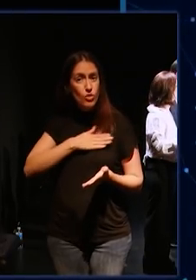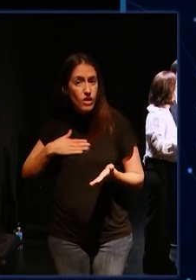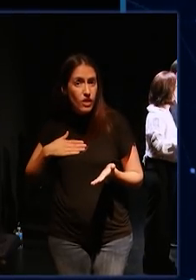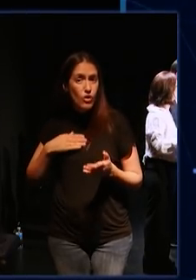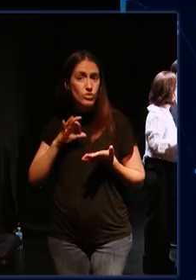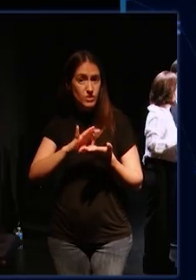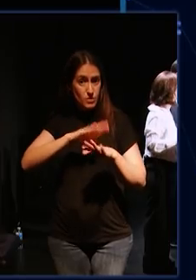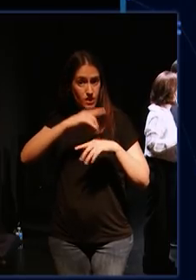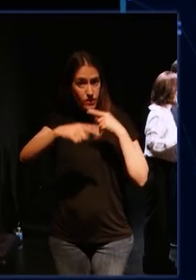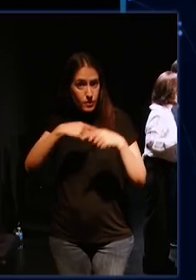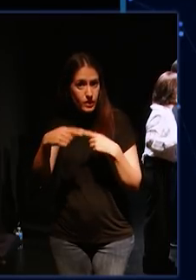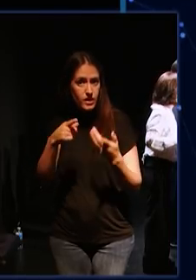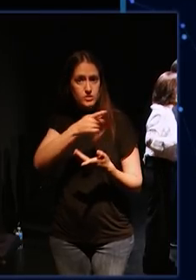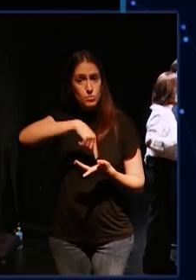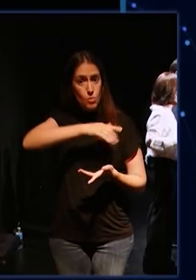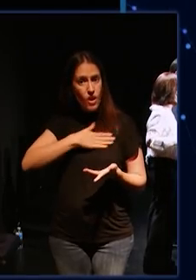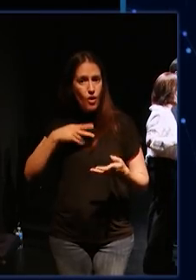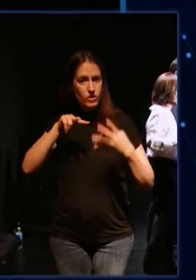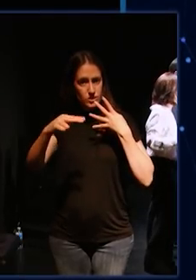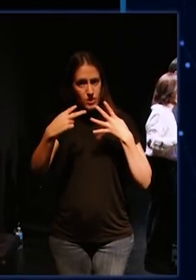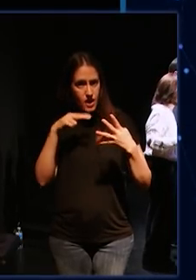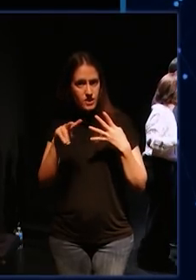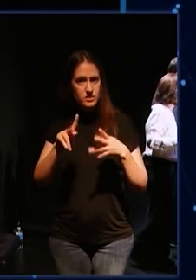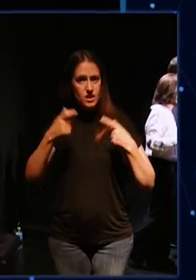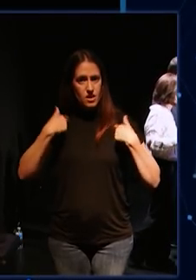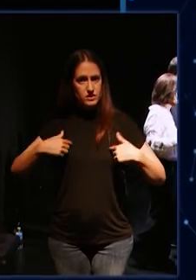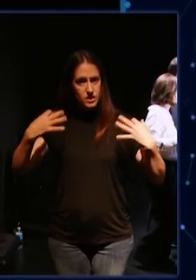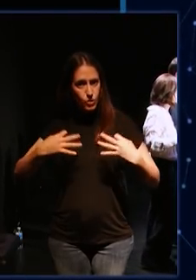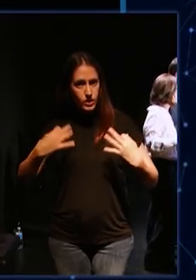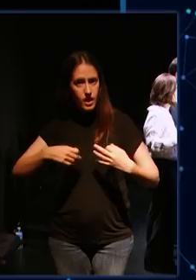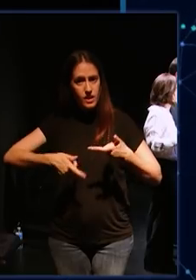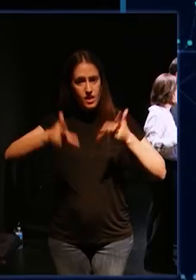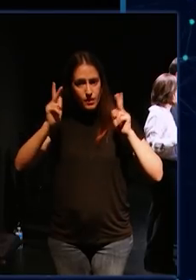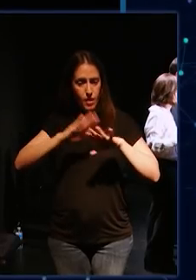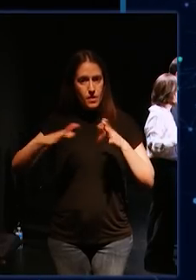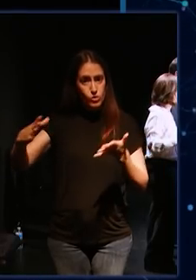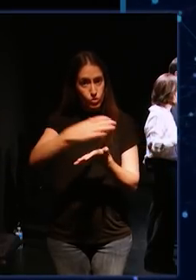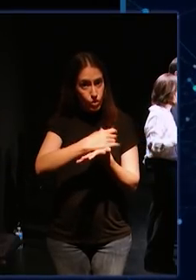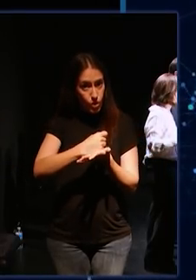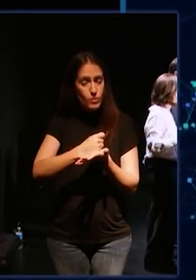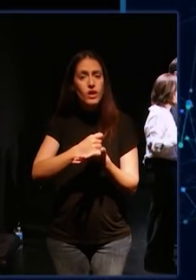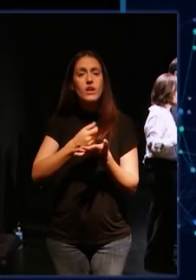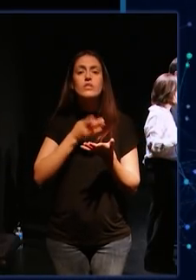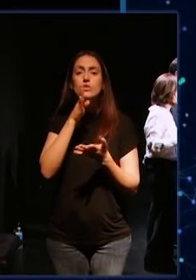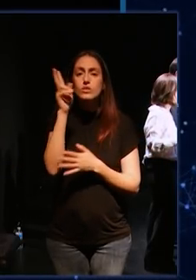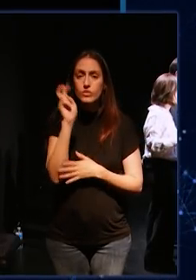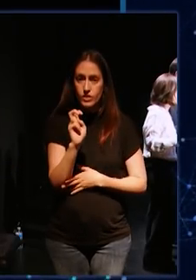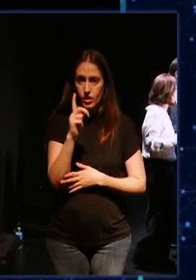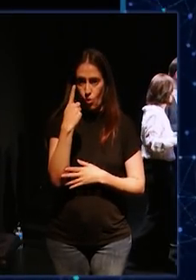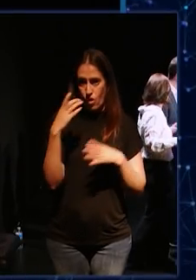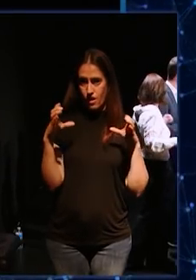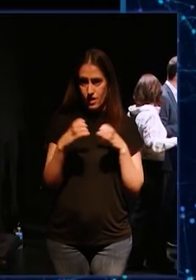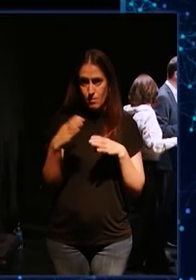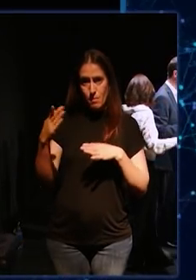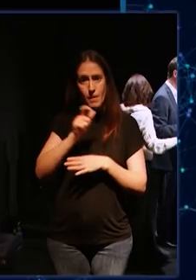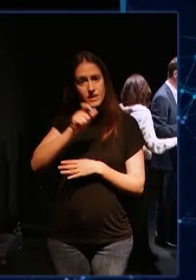volem també transparència, seguretat i llibertat per a tothom, això solament pot venir de la mà d'un equip de